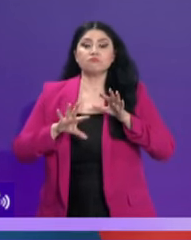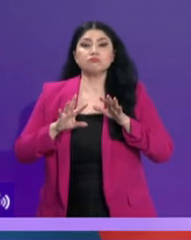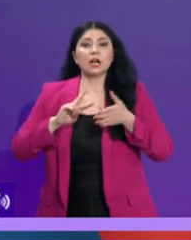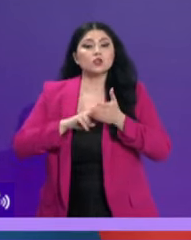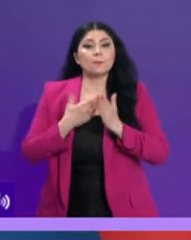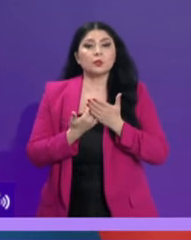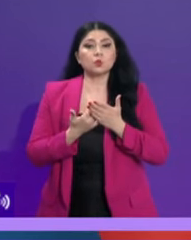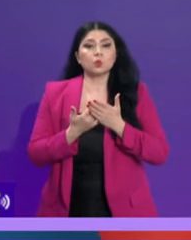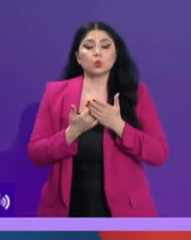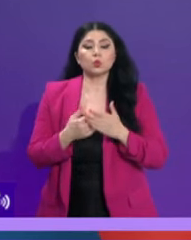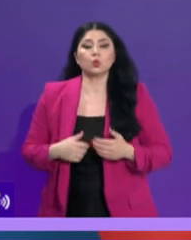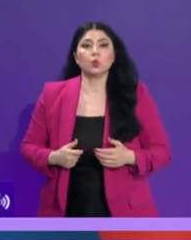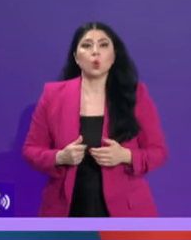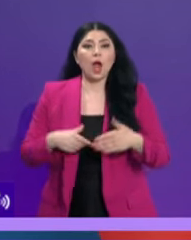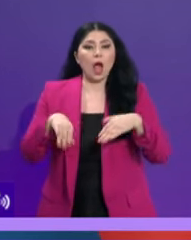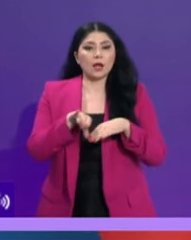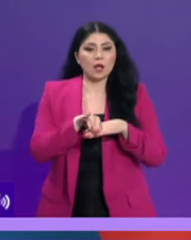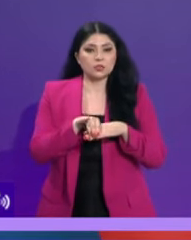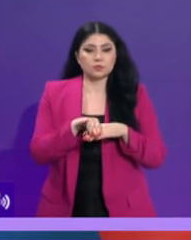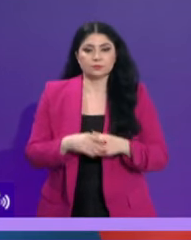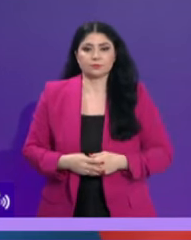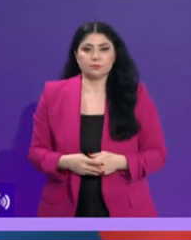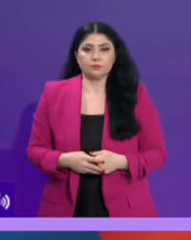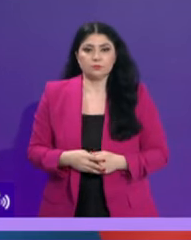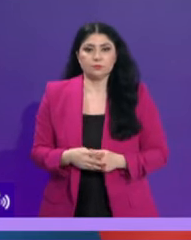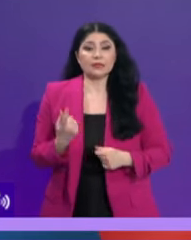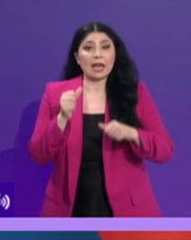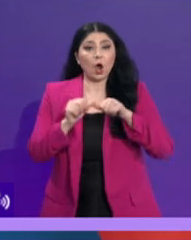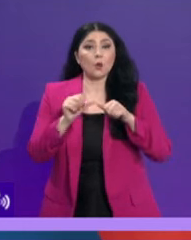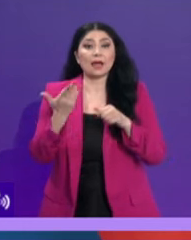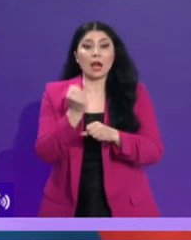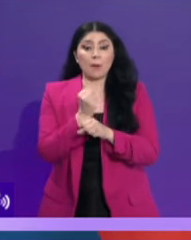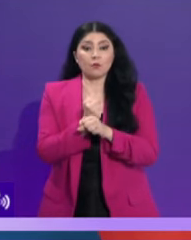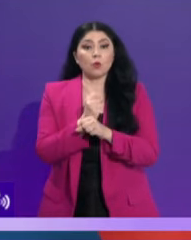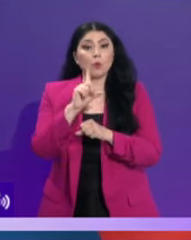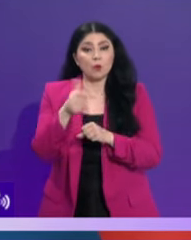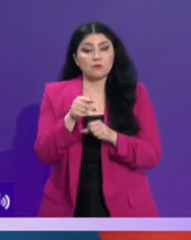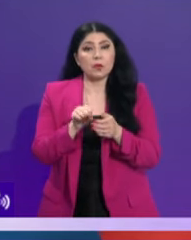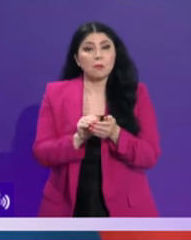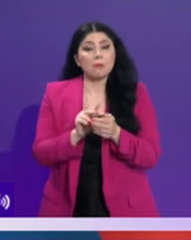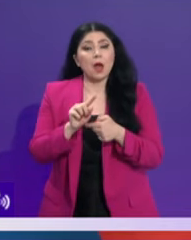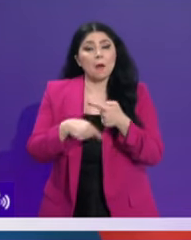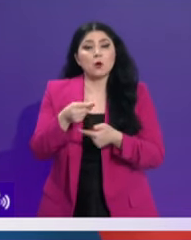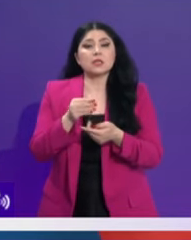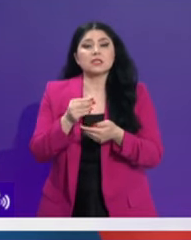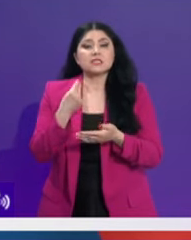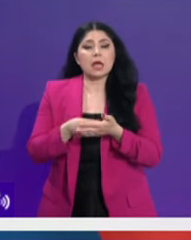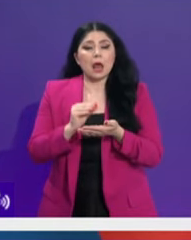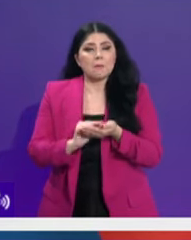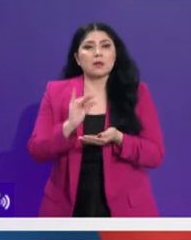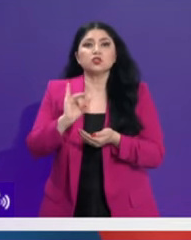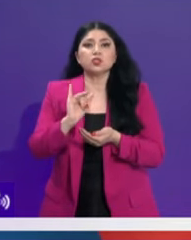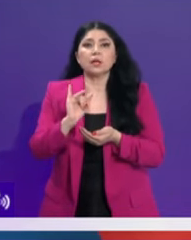de personal mai suple. Din economiile făcute pot fi mărite apoi salariile celor care